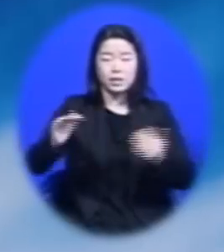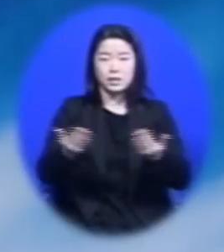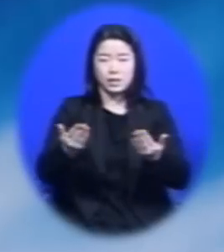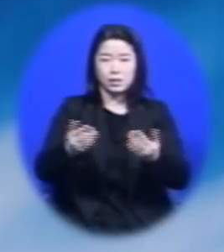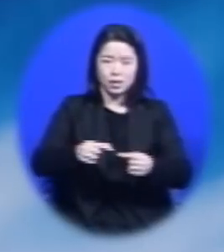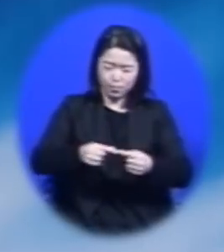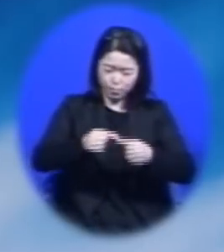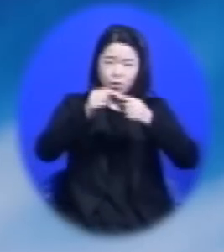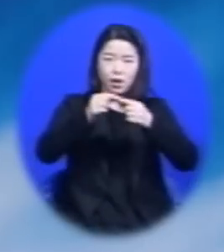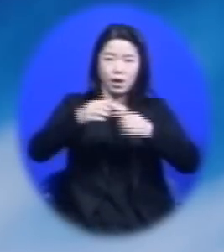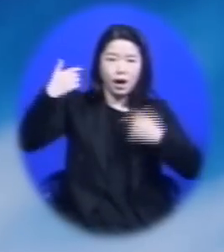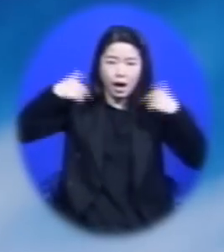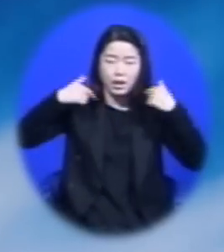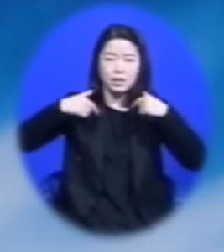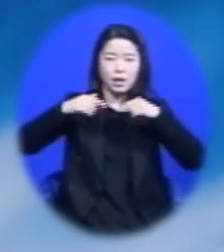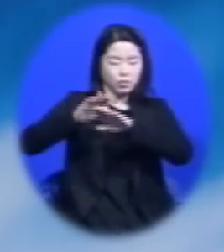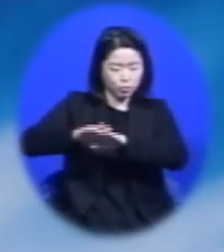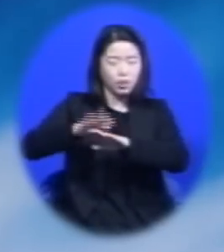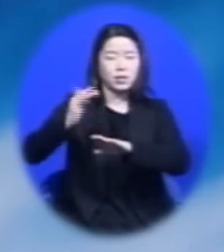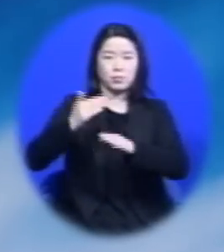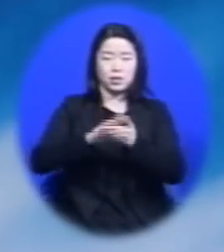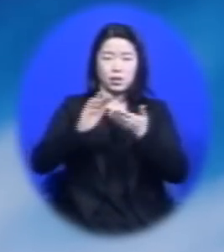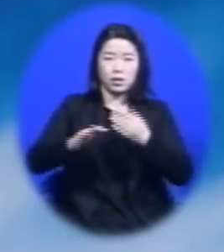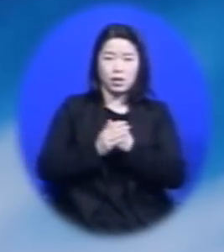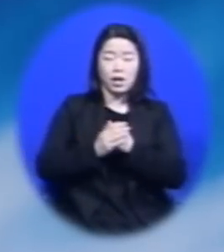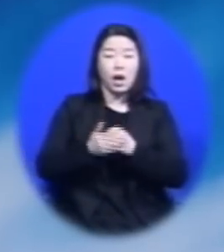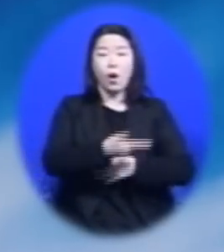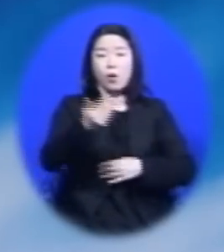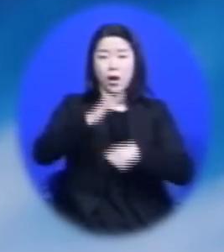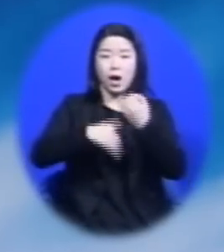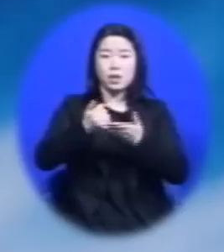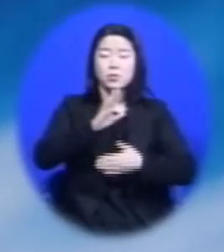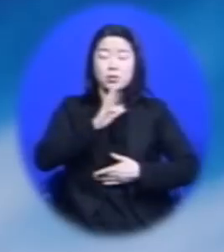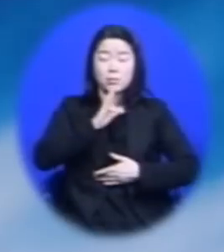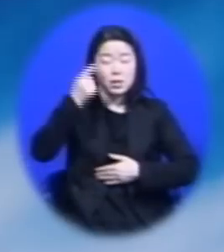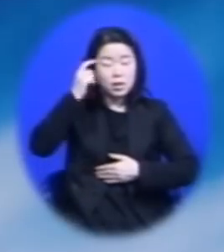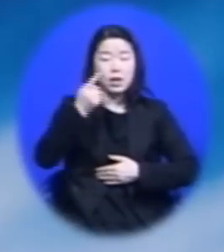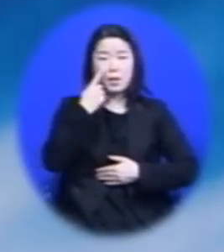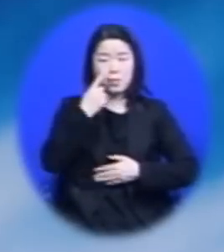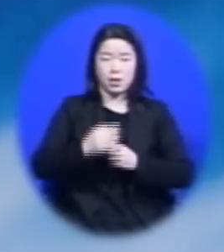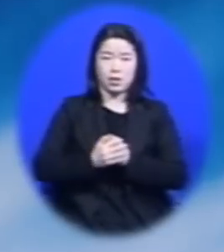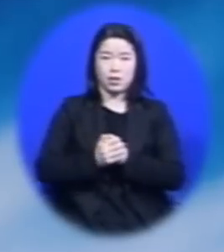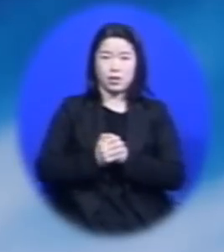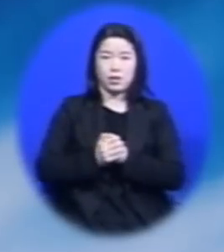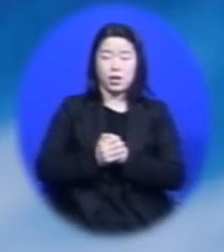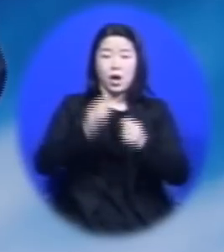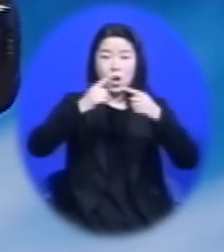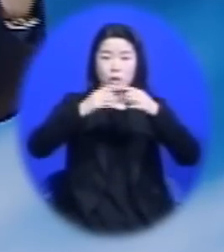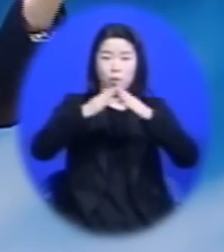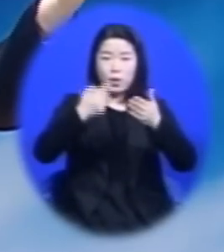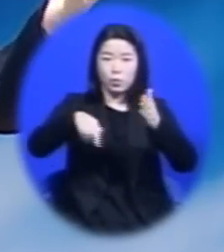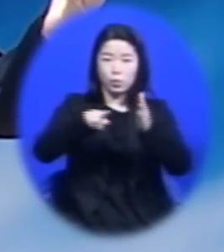우선 순위에 항상 먼저 두어야 합니다 여러분 하나님을 정말 생각해 보시기 바랍니다 교회를